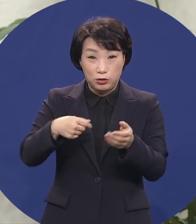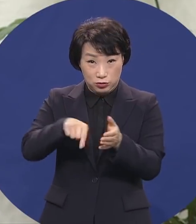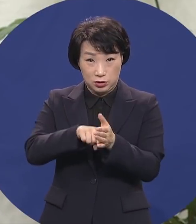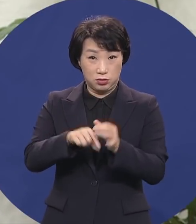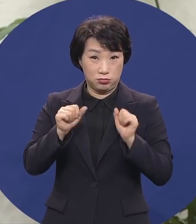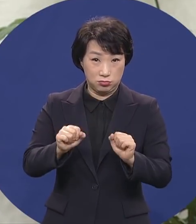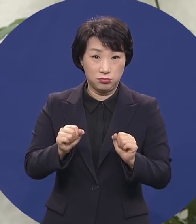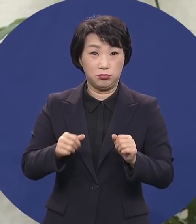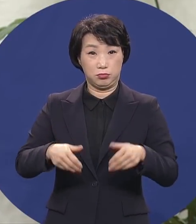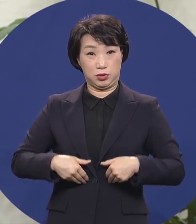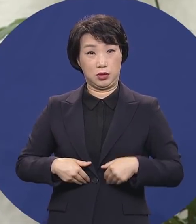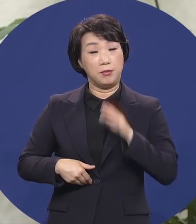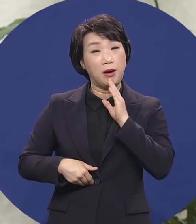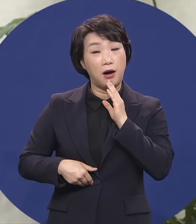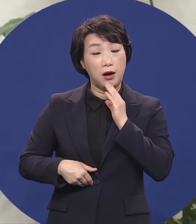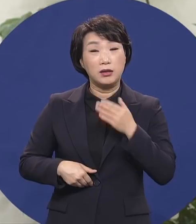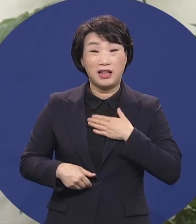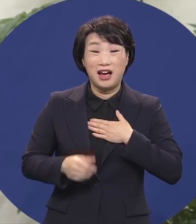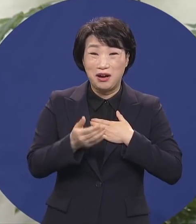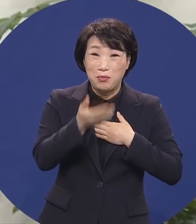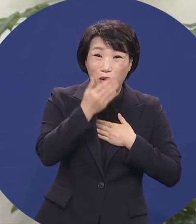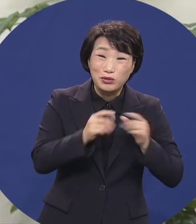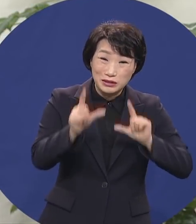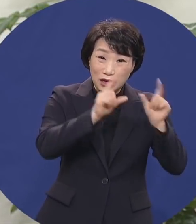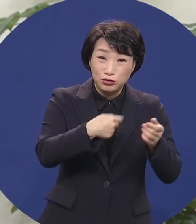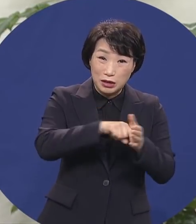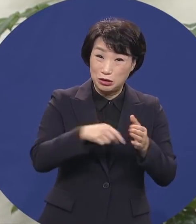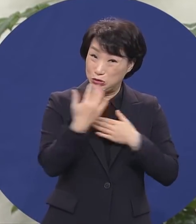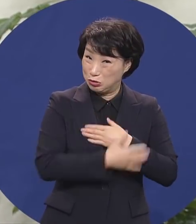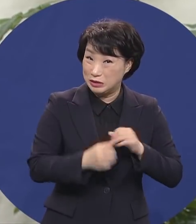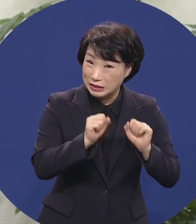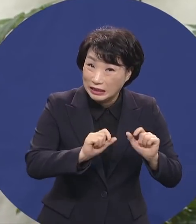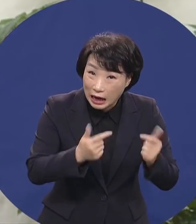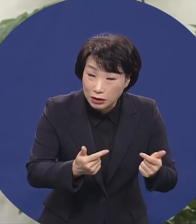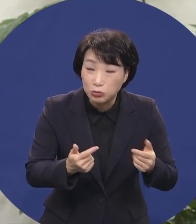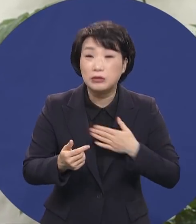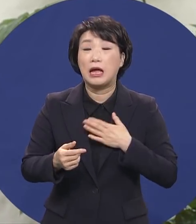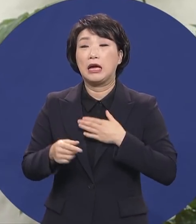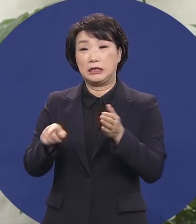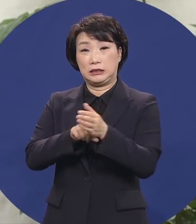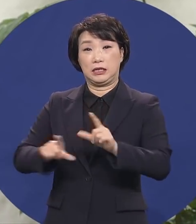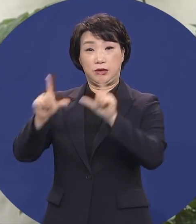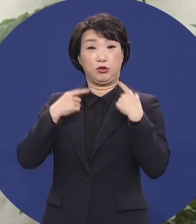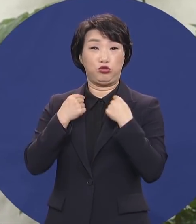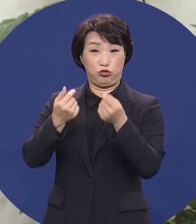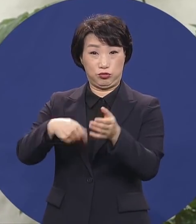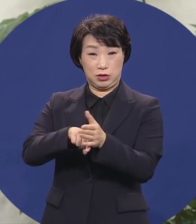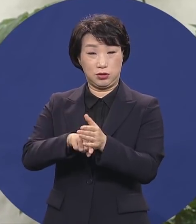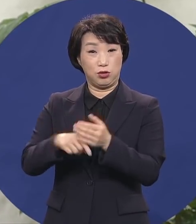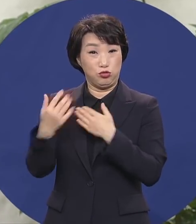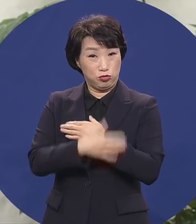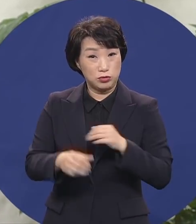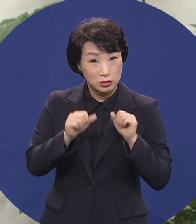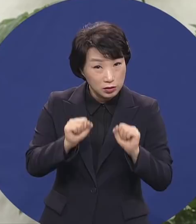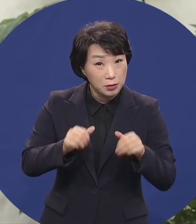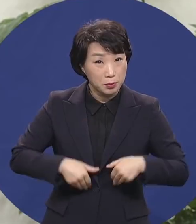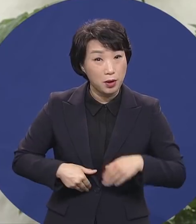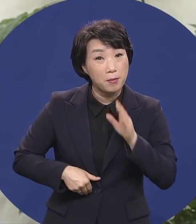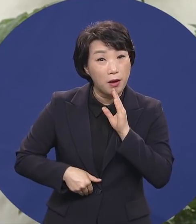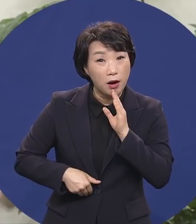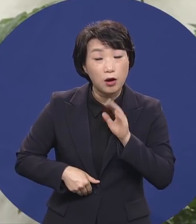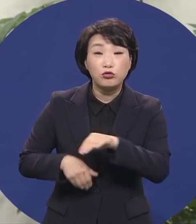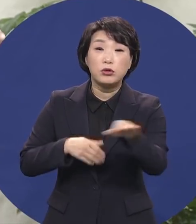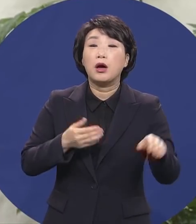있어. 먹고 살려고 있는 것이 아니라 신앙생활을 위해서 있다 이 말입니다. 있어요. 왜